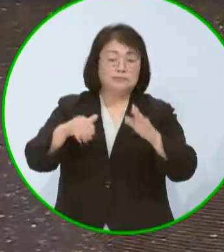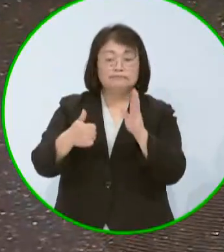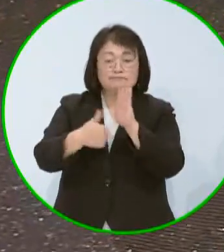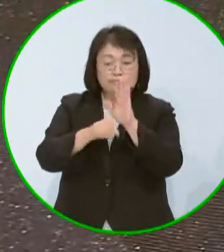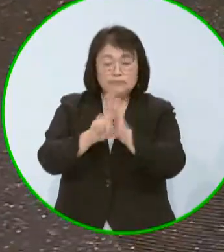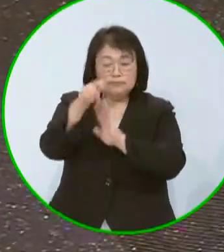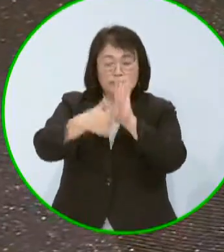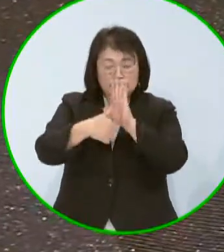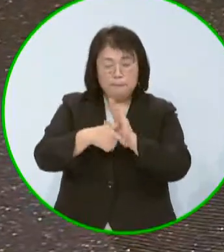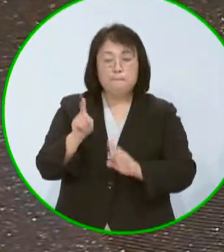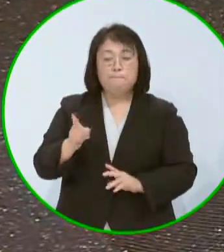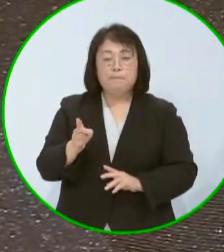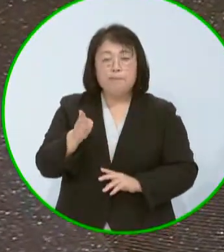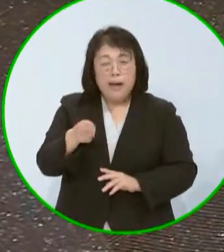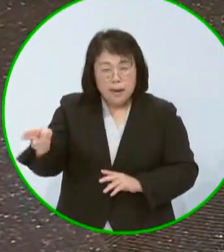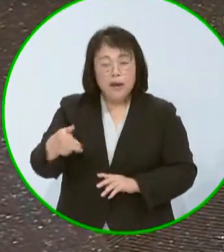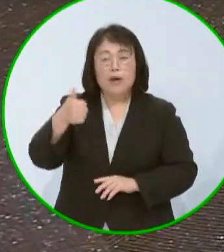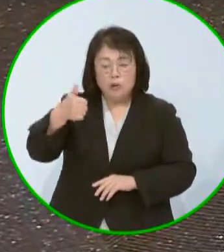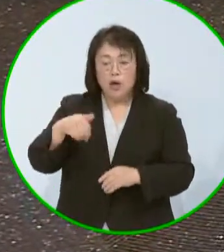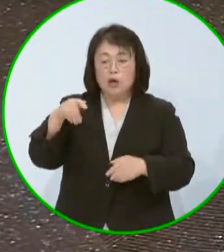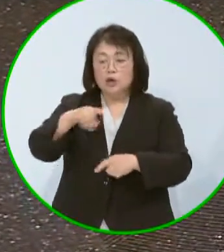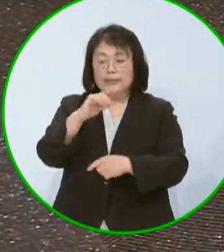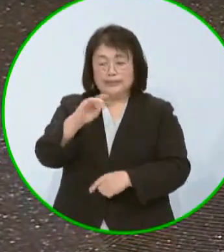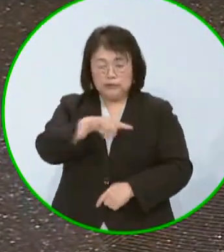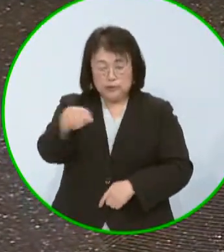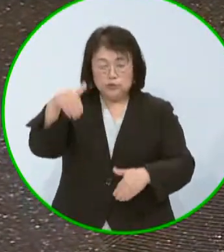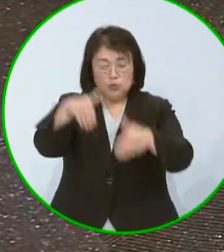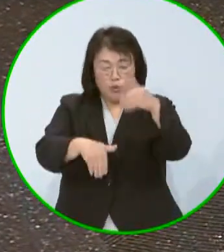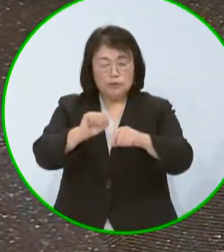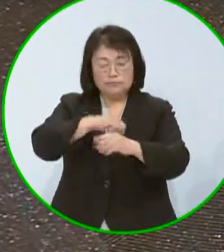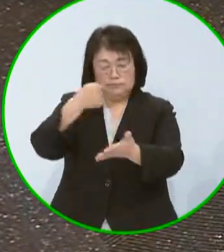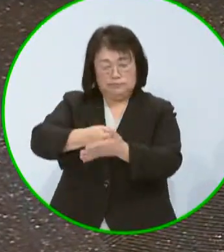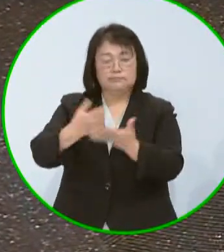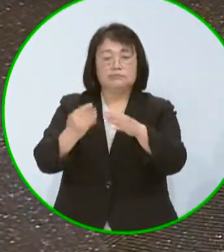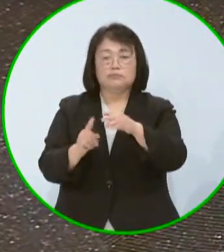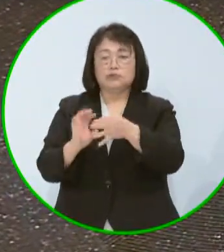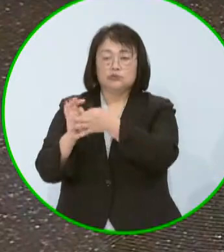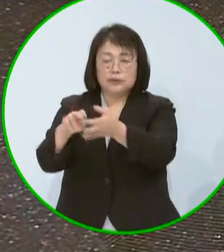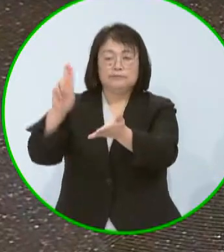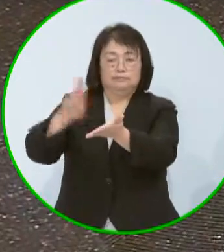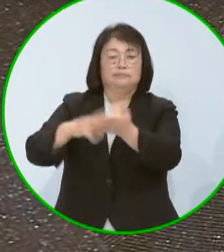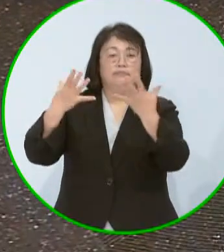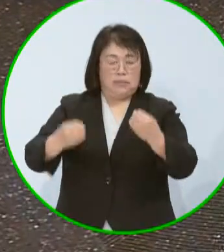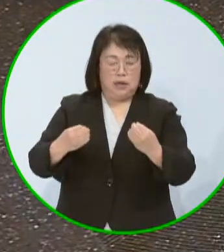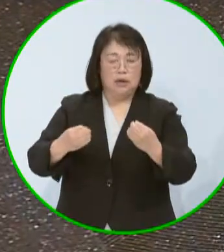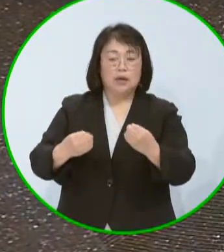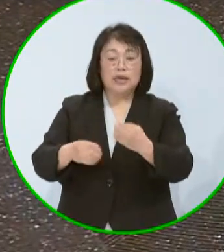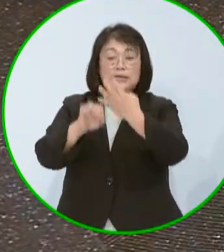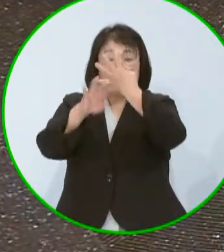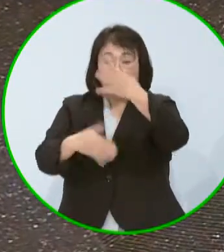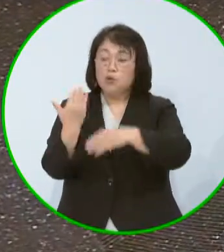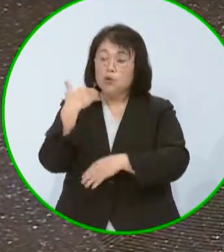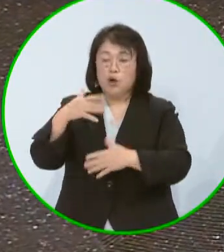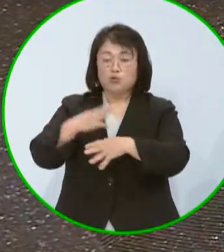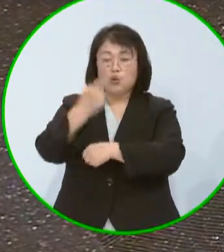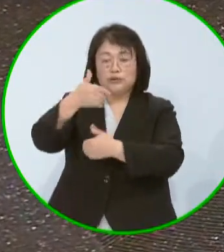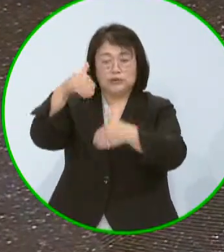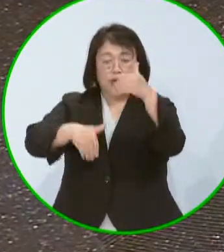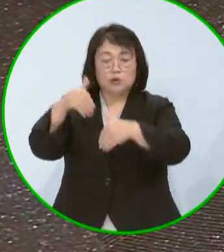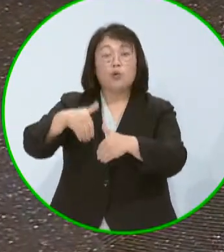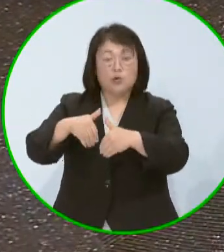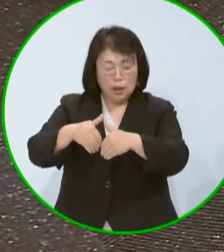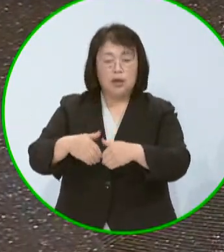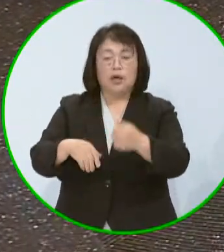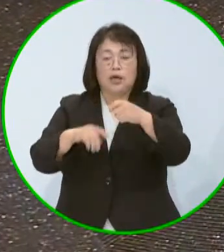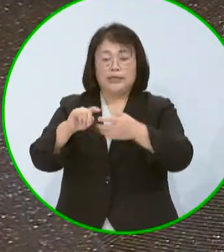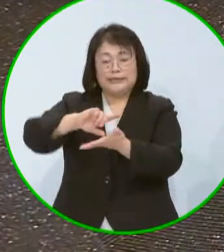幸代表の続投を党員投票により決定しました。馬場氏は4月の統一地方選で目標